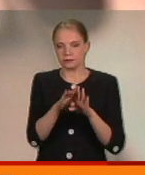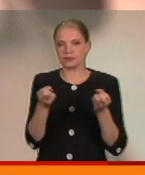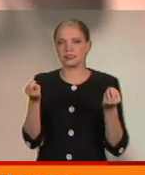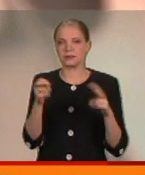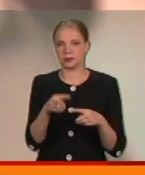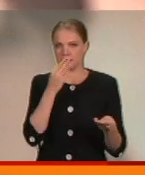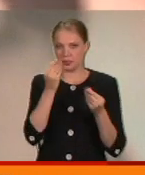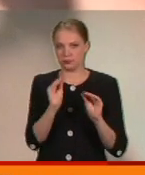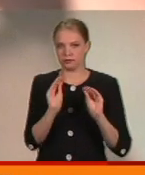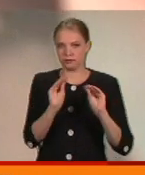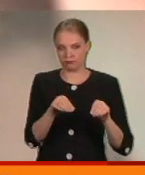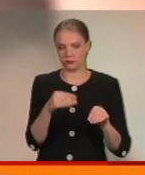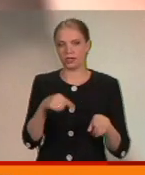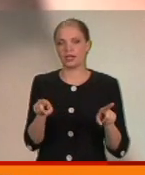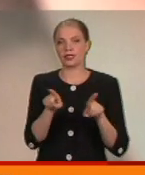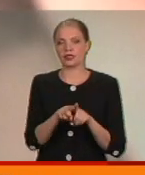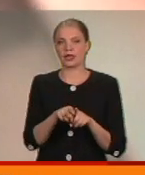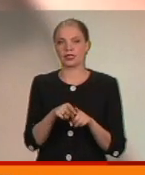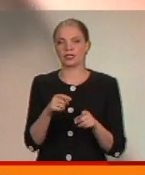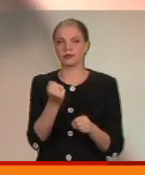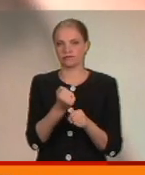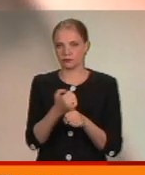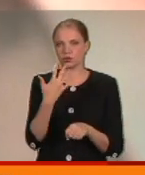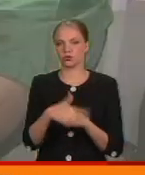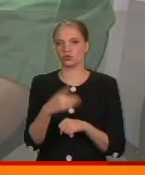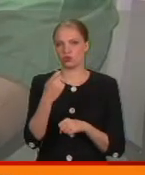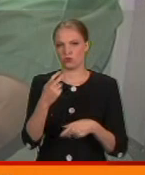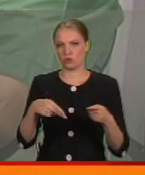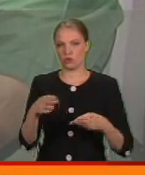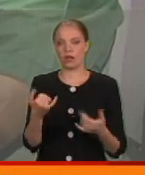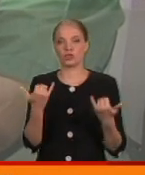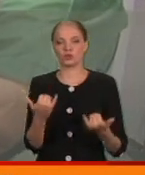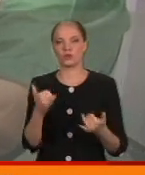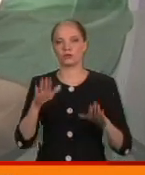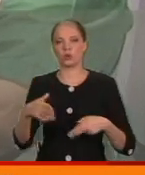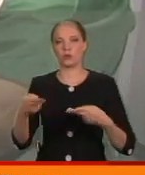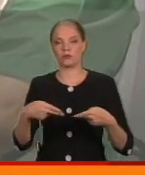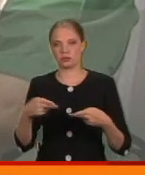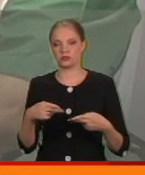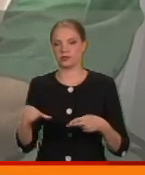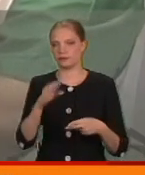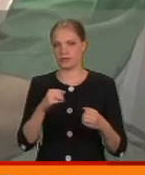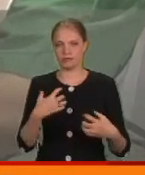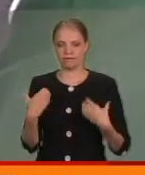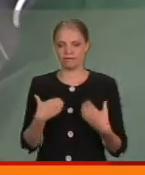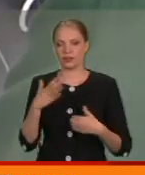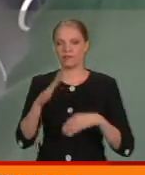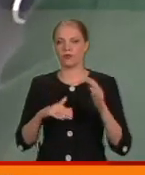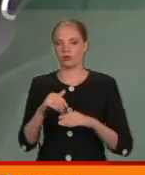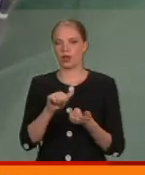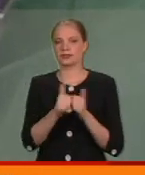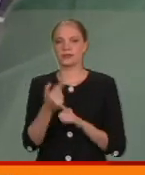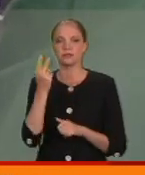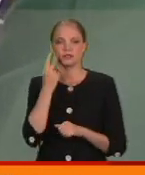спеціальним імплантом – оклюдером. Таких вони зробили вже сотні операцій. Та сьогодні в операційній – метушня. В руках хірургів